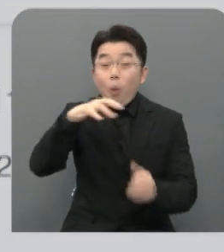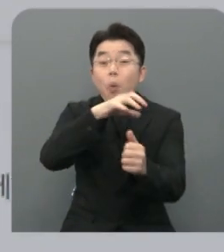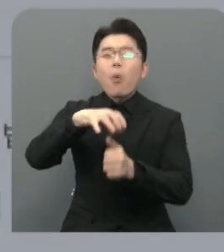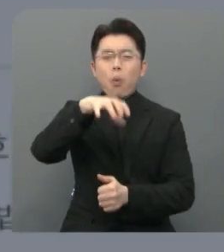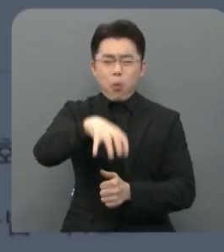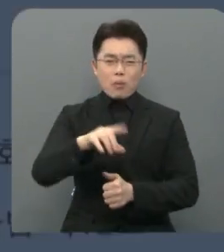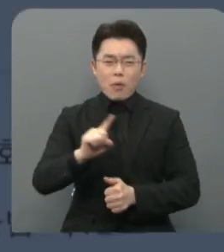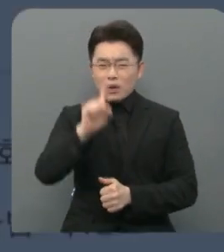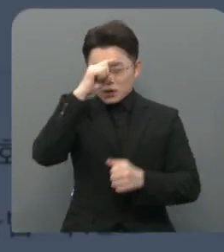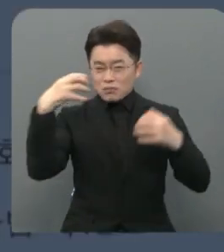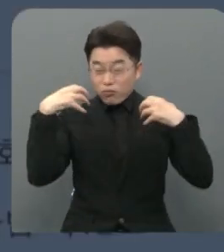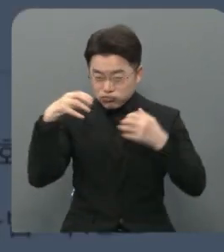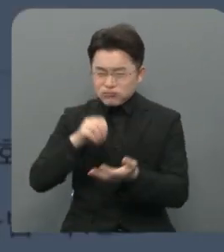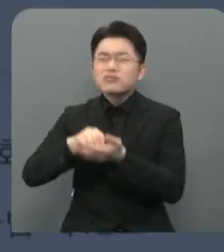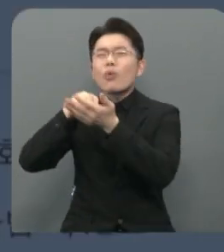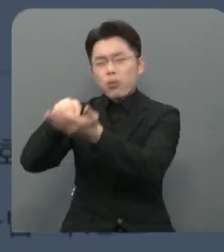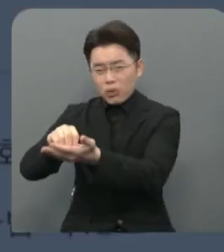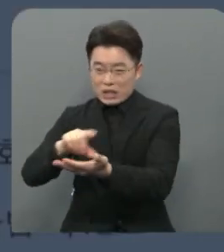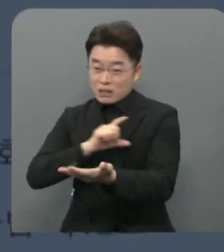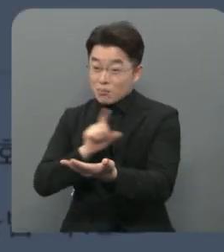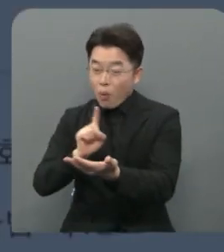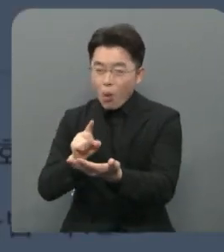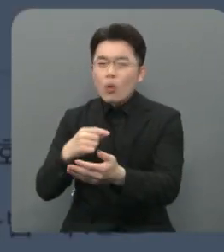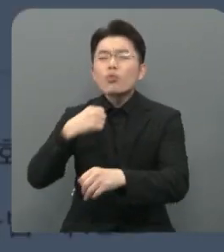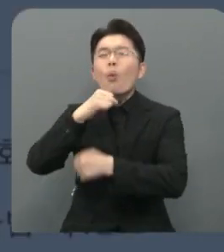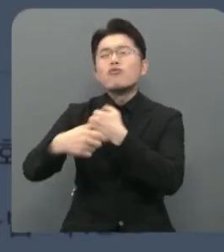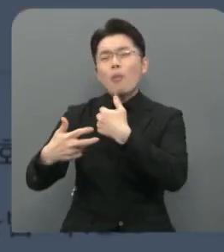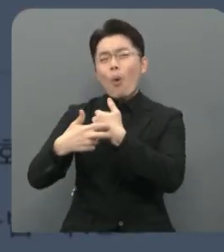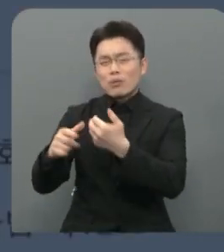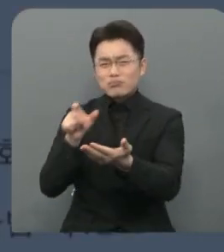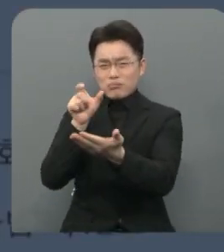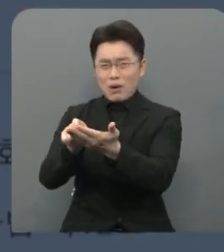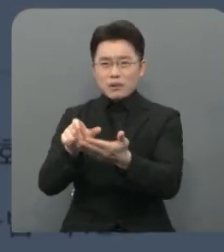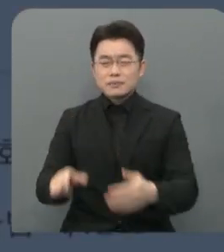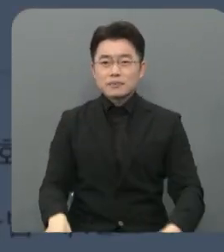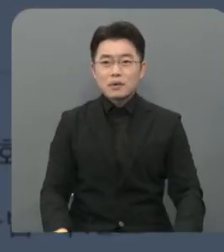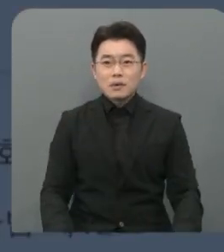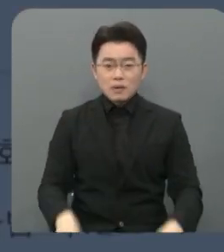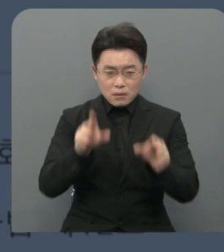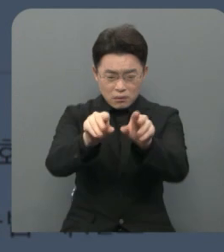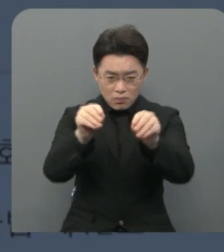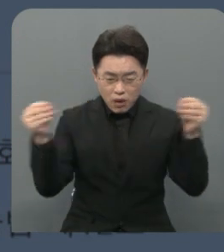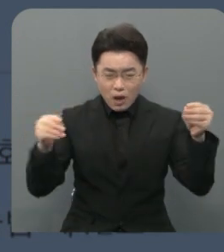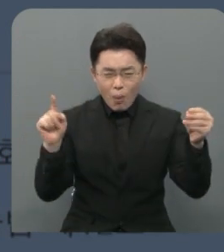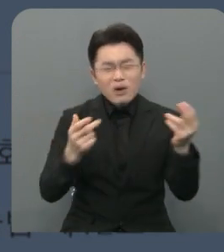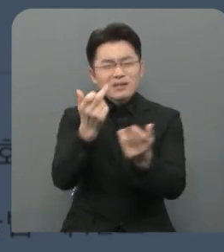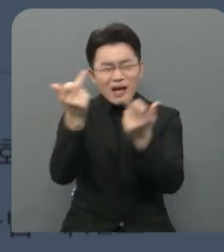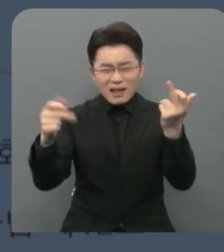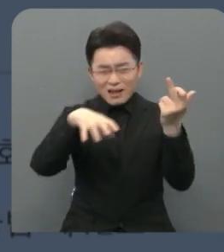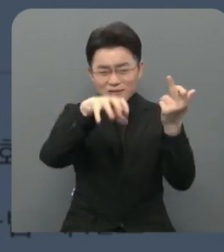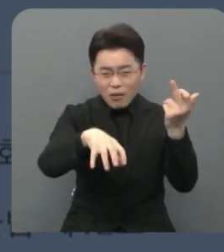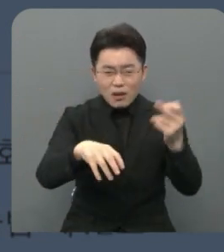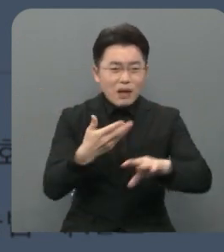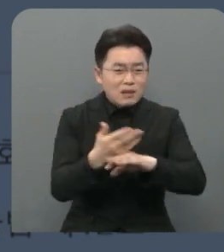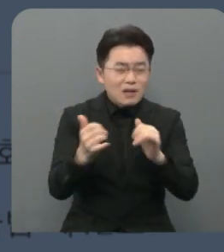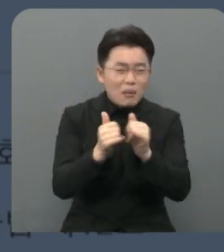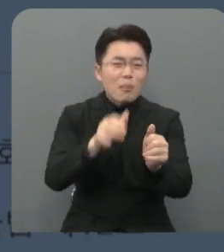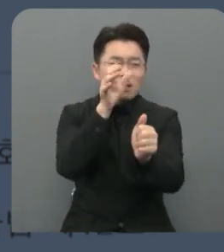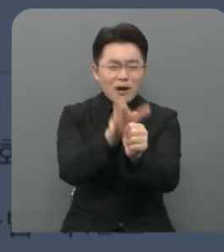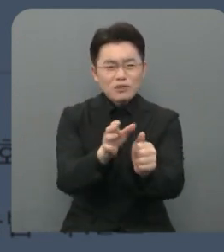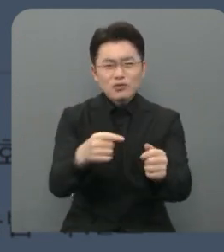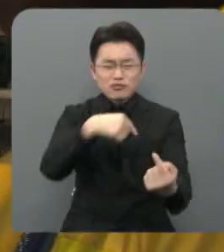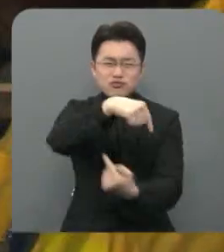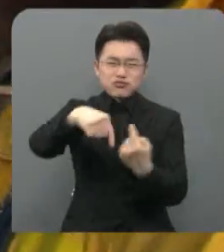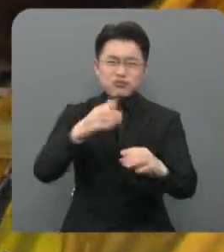관리 시스템상 한 동물병원 주소에 등록돼 있습니다. 하지만 실제로는 산골에서 다른 사람이 운영하고 있는